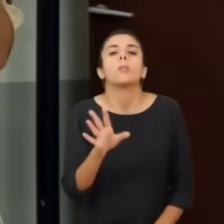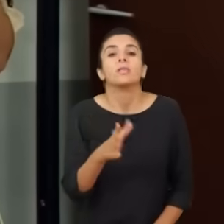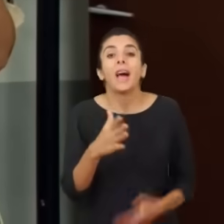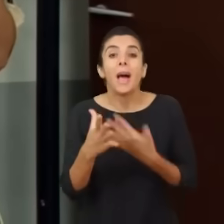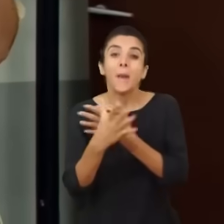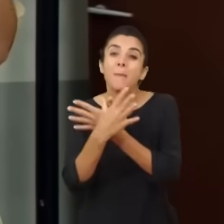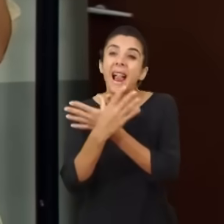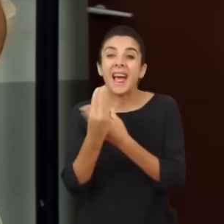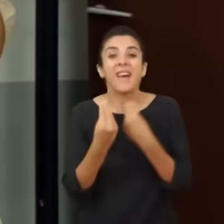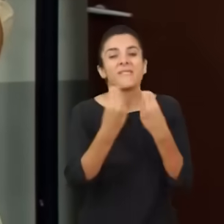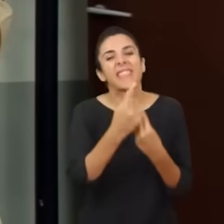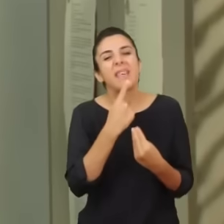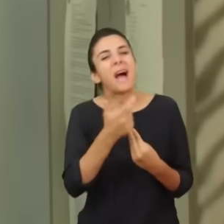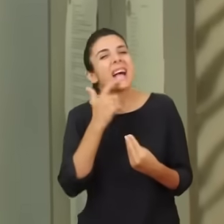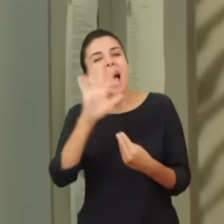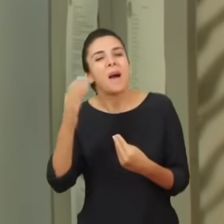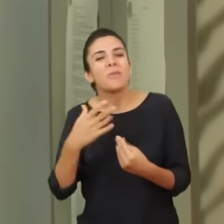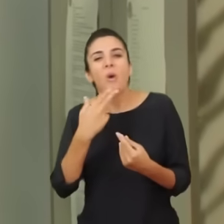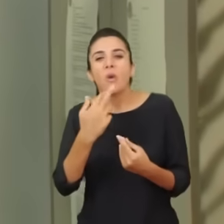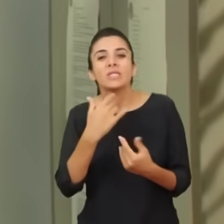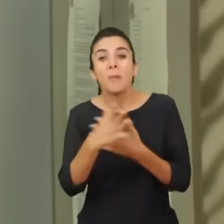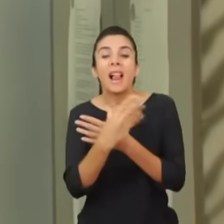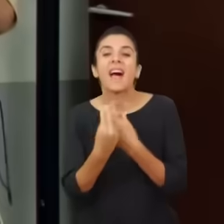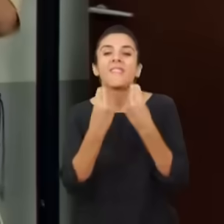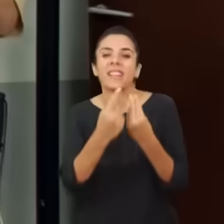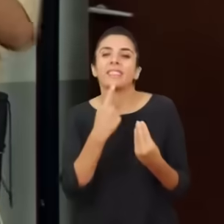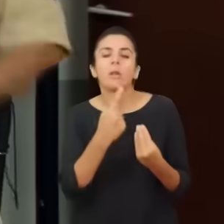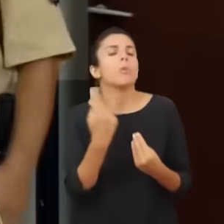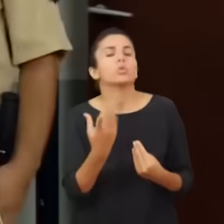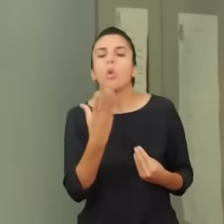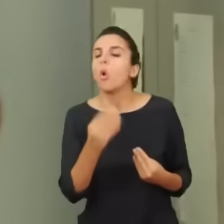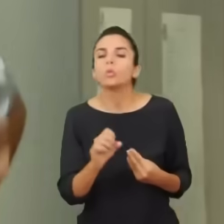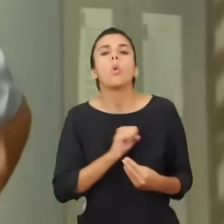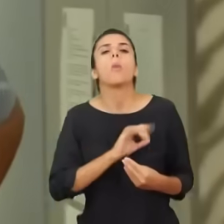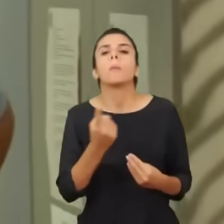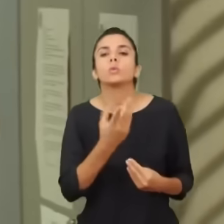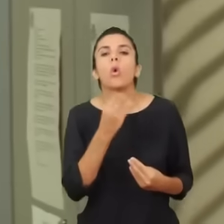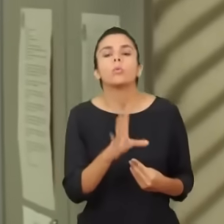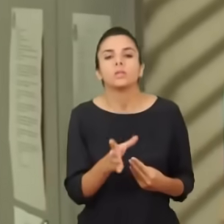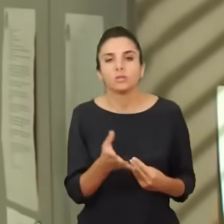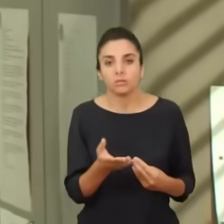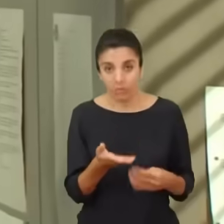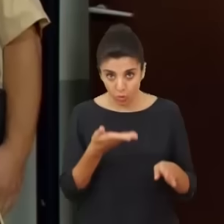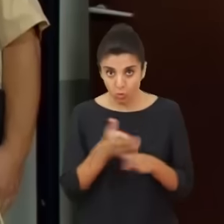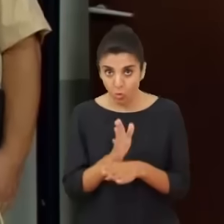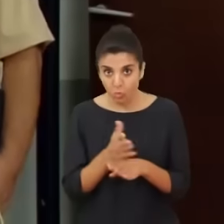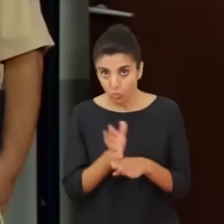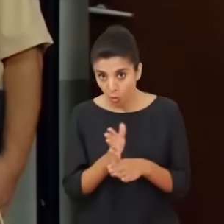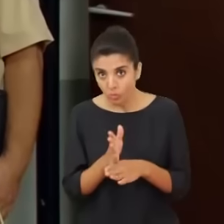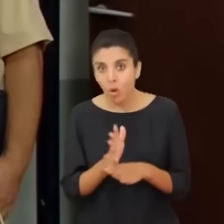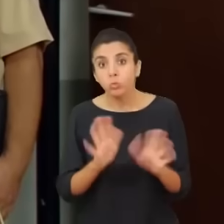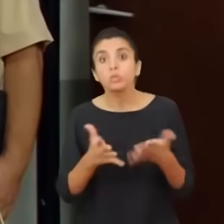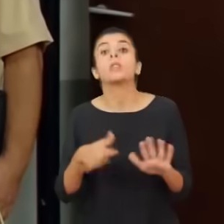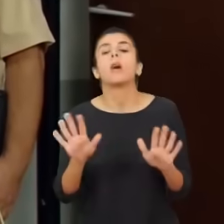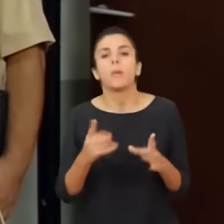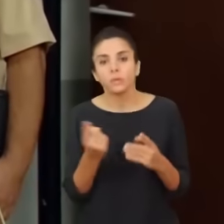Melekler içirdi derler, ele derler eskiler. Anladın mı? Yani zedeledi sağ, hiçbir şey olmaz. Değil mi? He. Bozmadık, zedeledik yani. Yok, mümkün değil, bozulmaz.